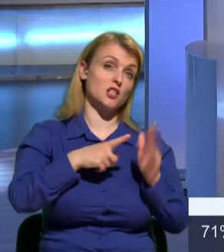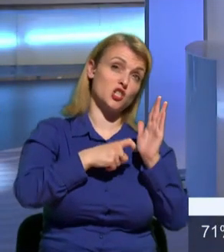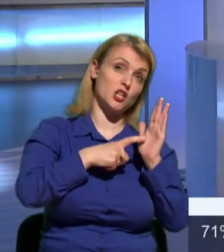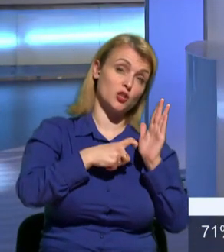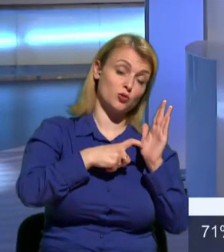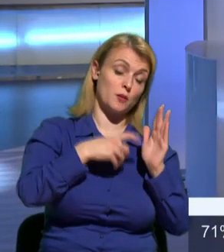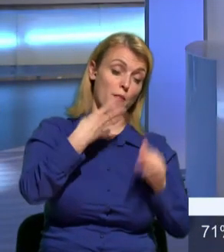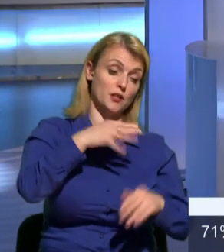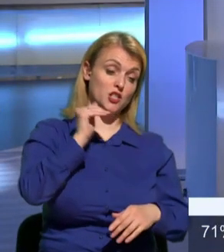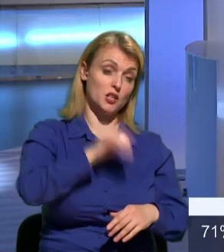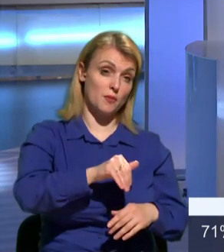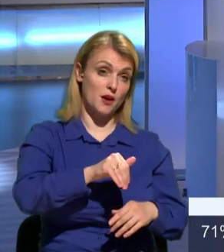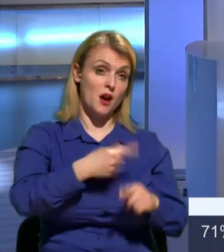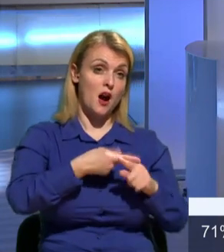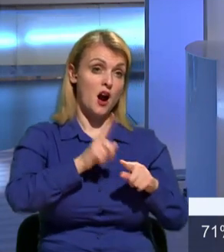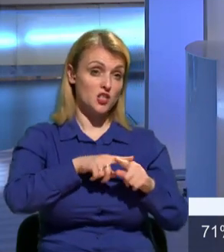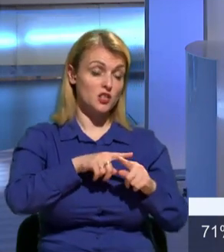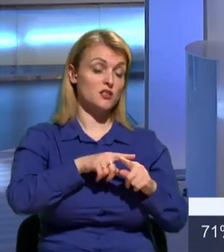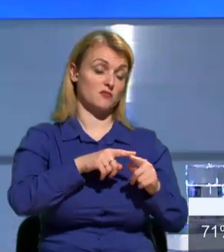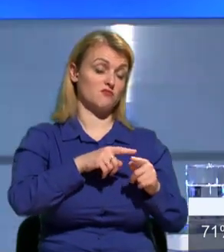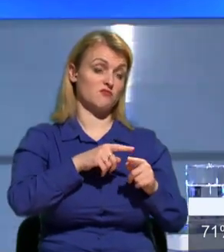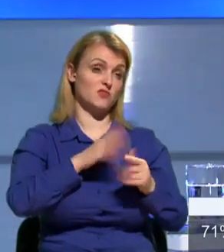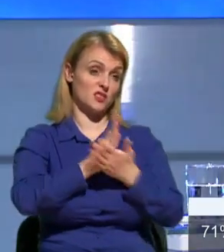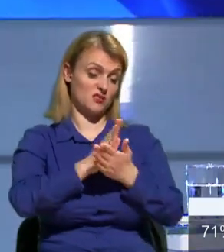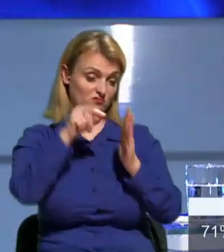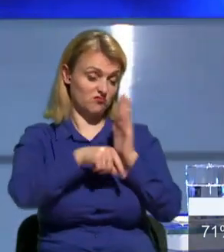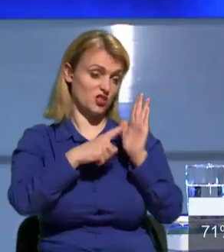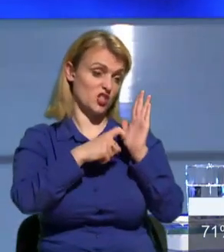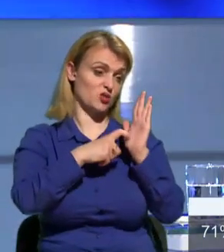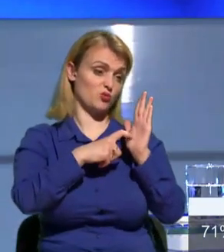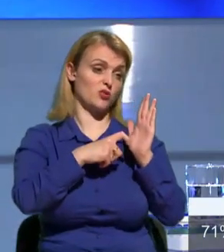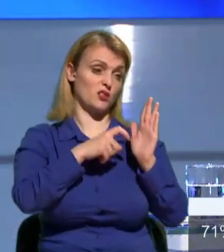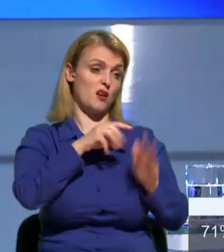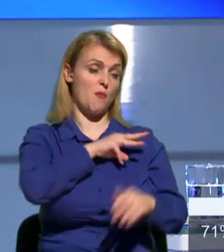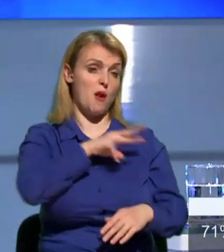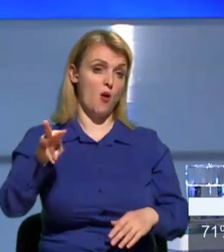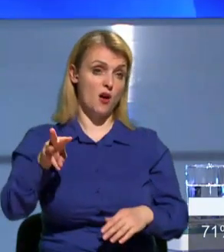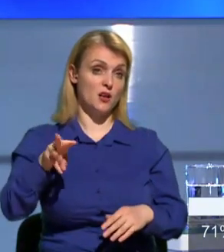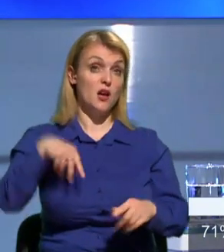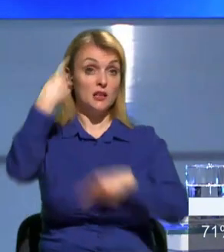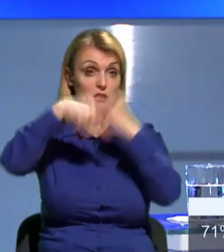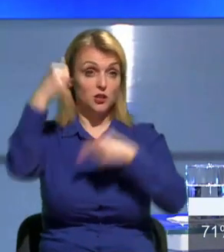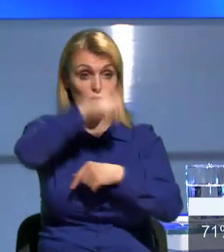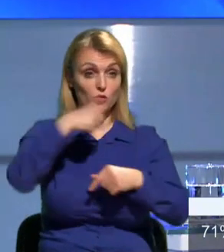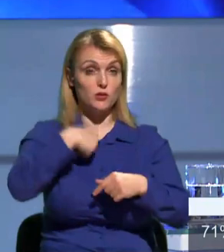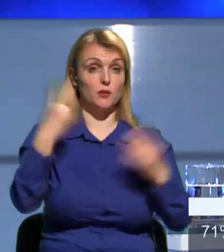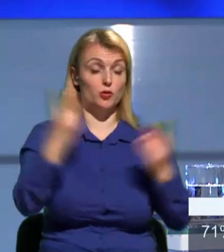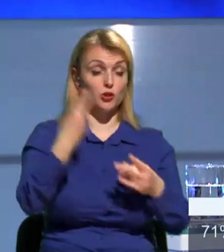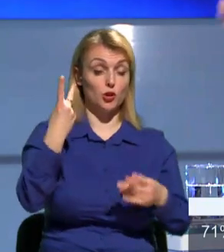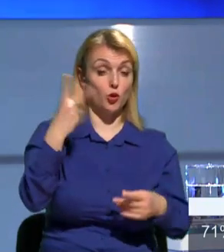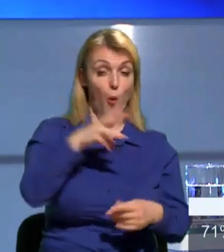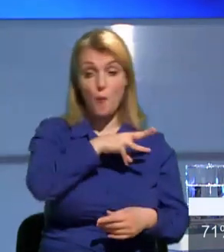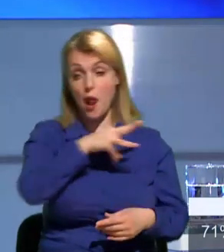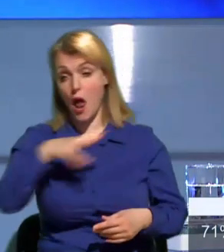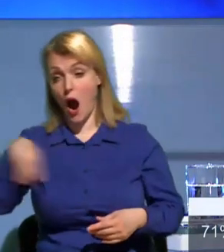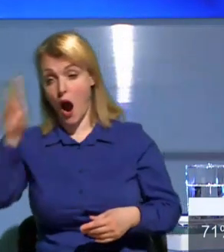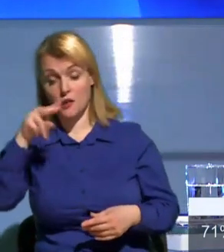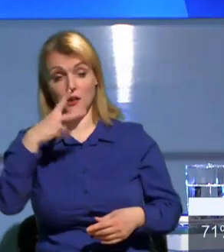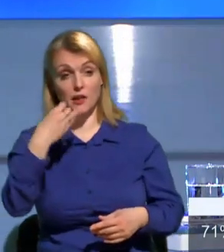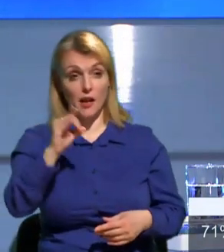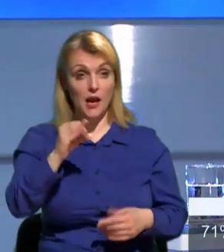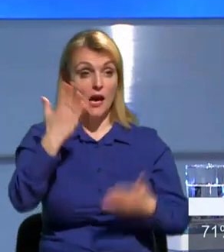640.000 de pensionari, sunt 600 și ceva de milioane. Adică noi avem nevoie anul viitor de circa 2 miliarde de lei, dacă să dăm suportul și în ianuarie și